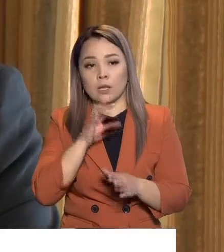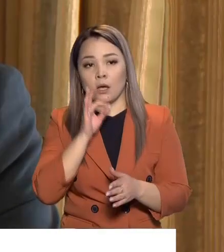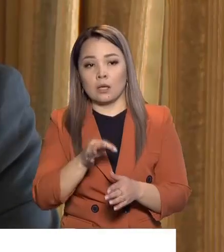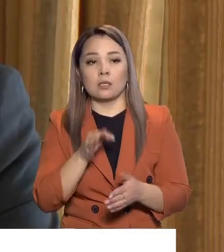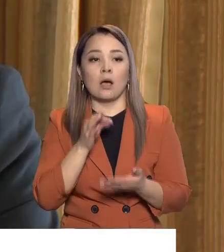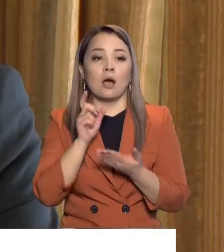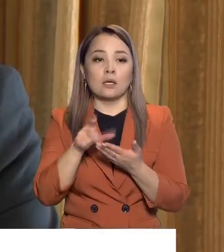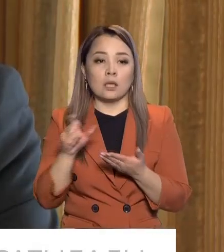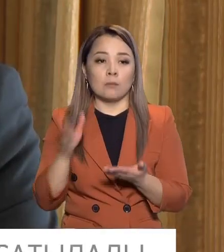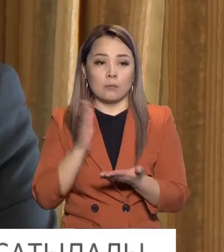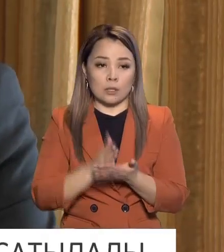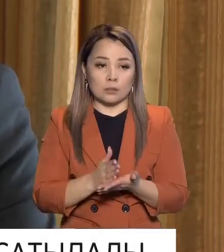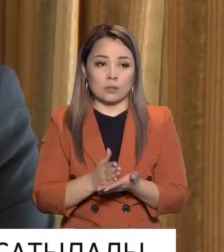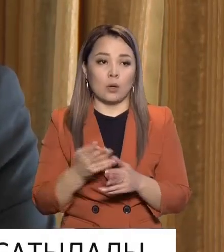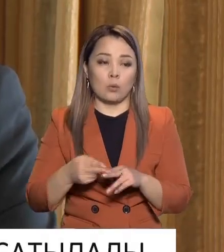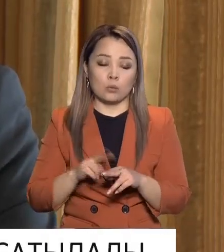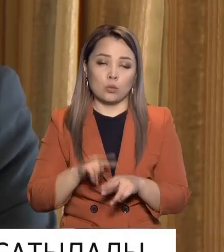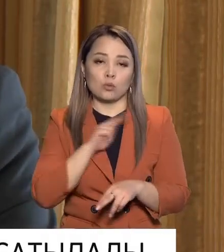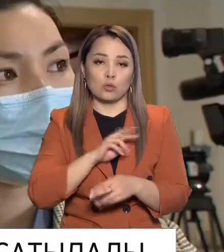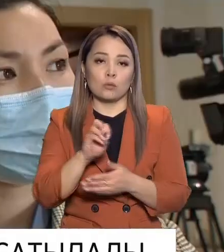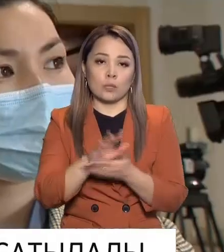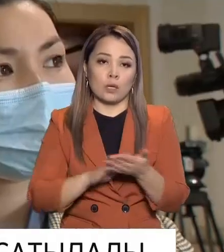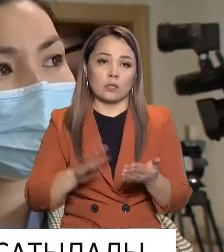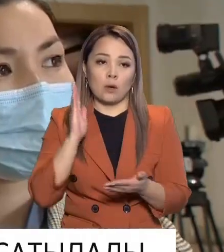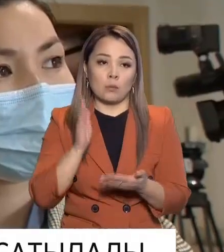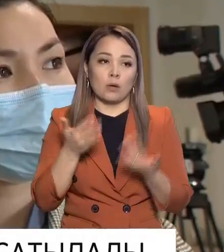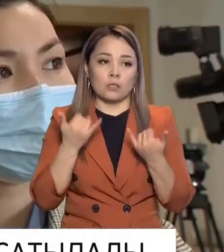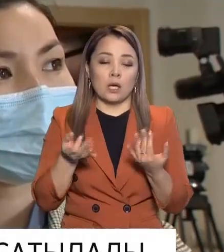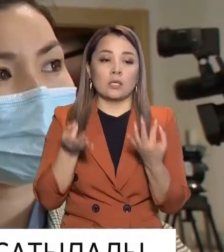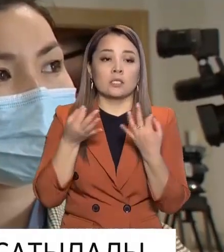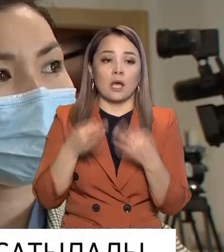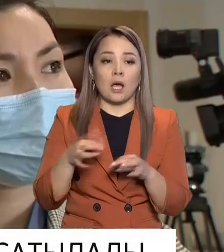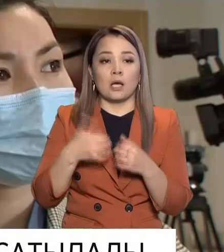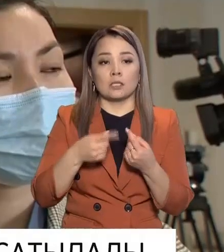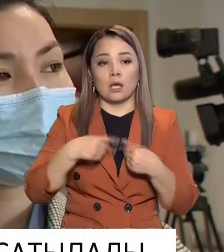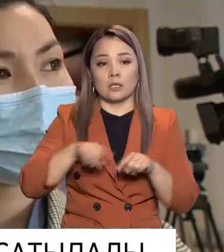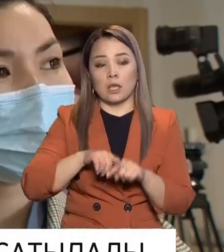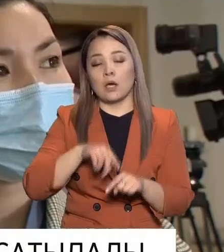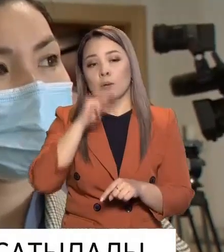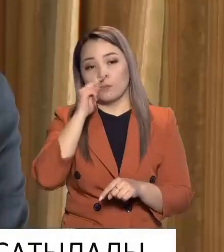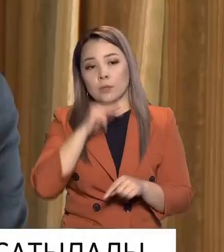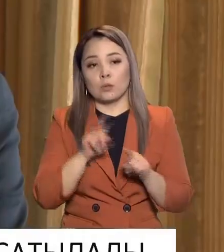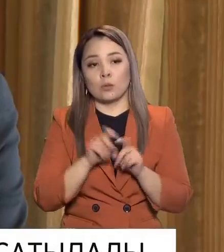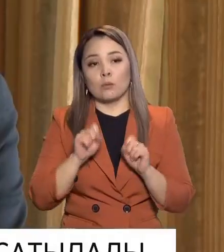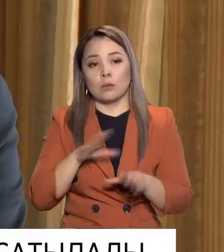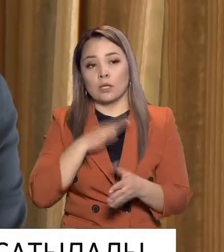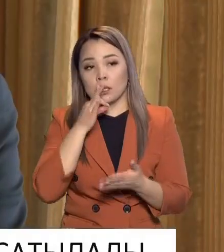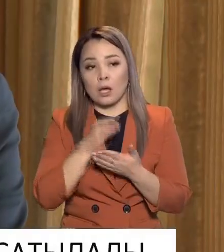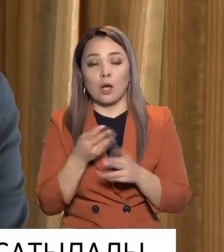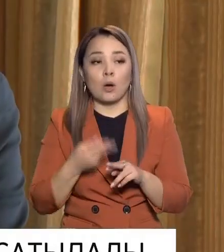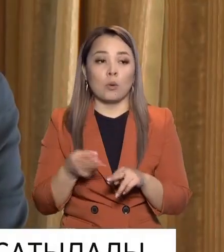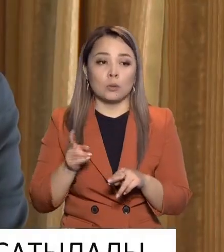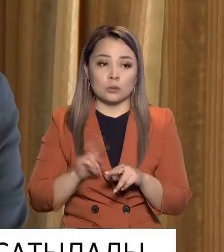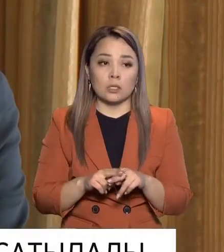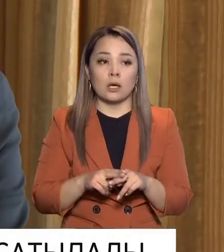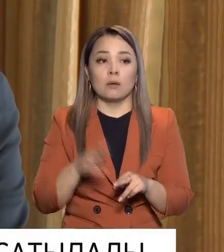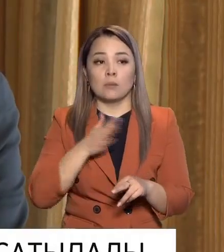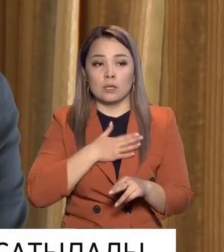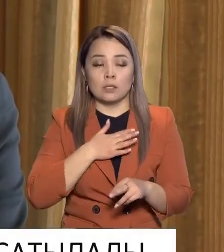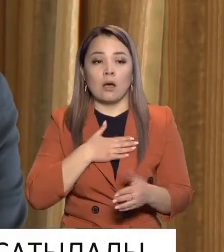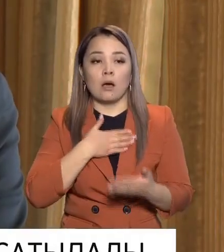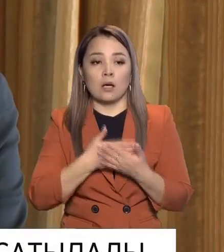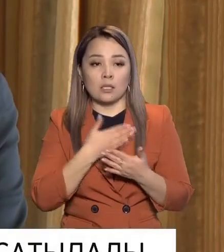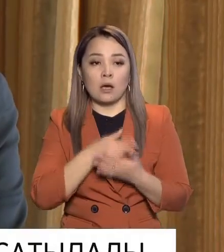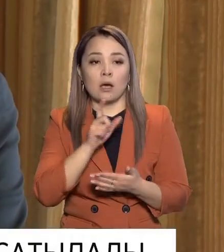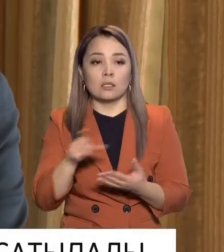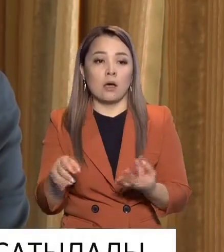болуы мүмкін. Ол жұмыс жалғасады. Ал мына шыққандардың арасында да кінәлілер болуы мүмкін. Бірақ бұл жаңағы осы біздің